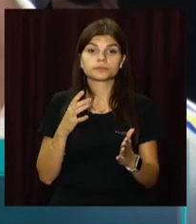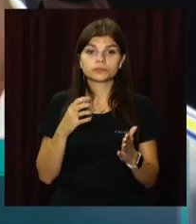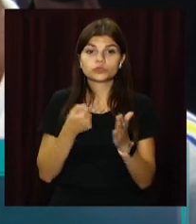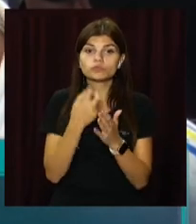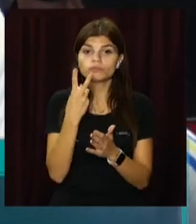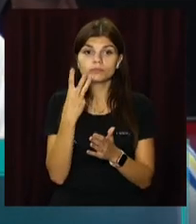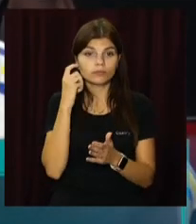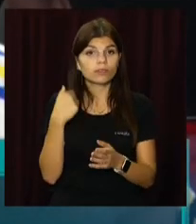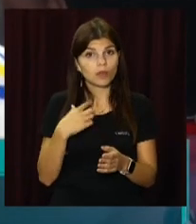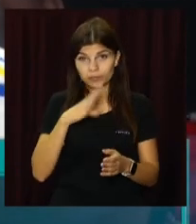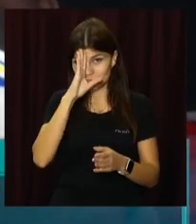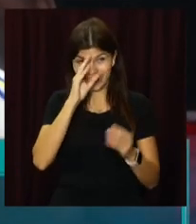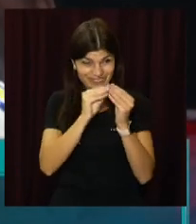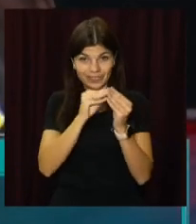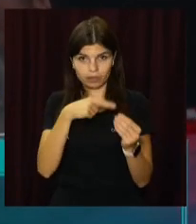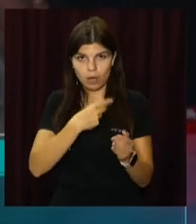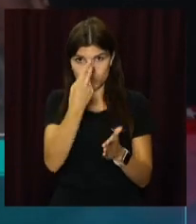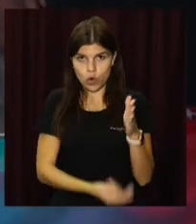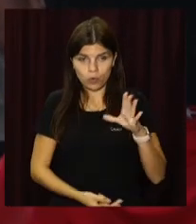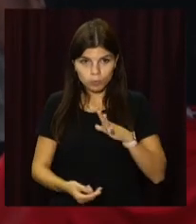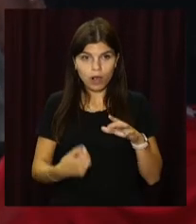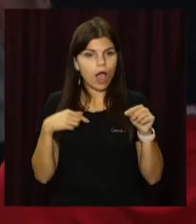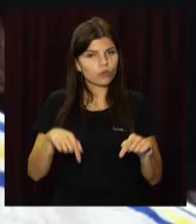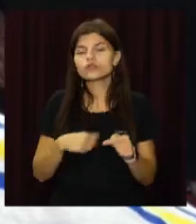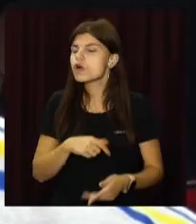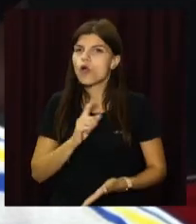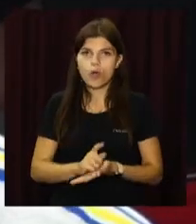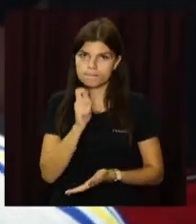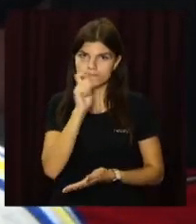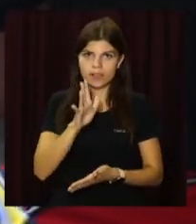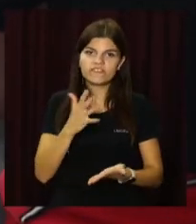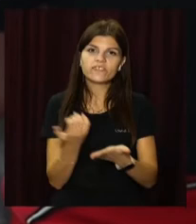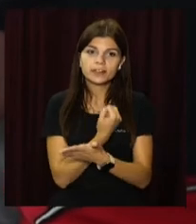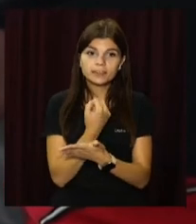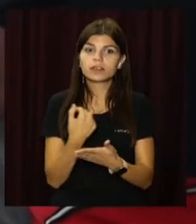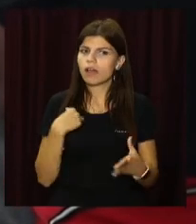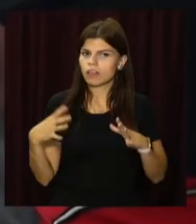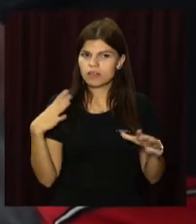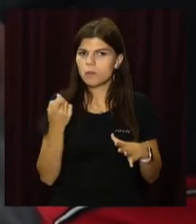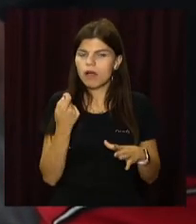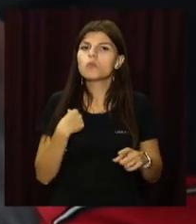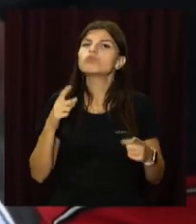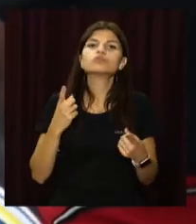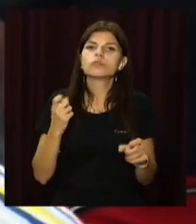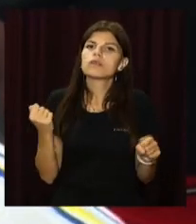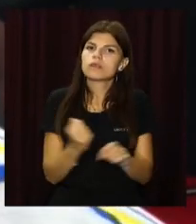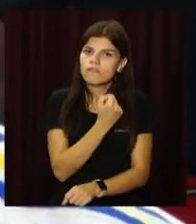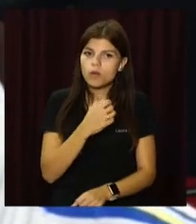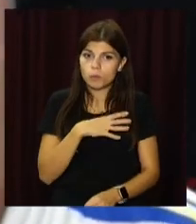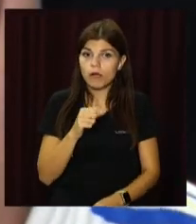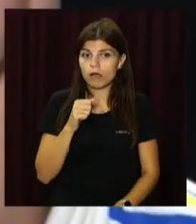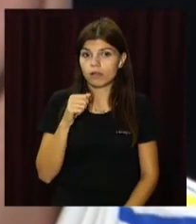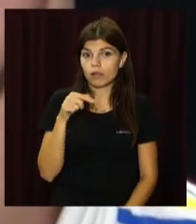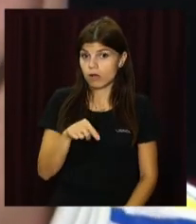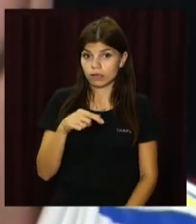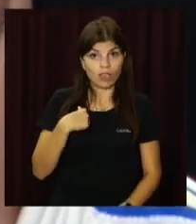23-х, я йому проіграв. Тут обов'язаний був виграти. Я там мало тренувався, травми були. На цей чемпіонат взагалі не